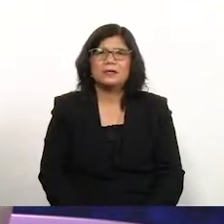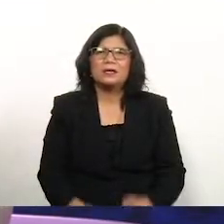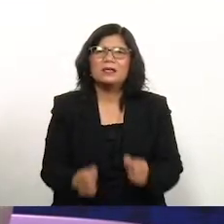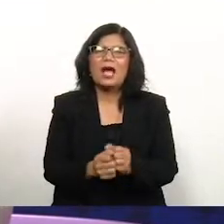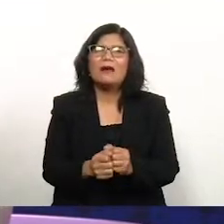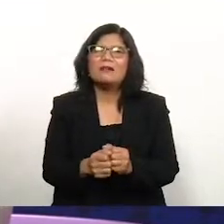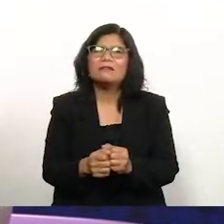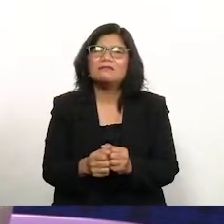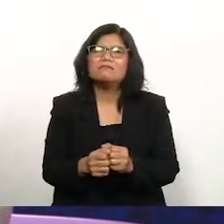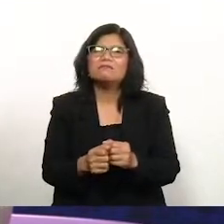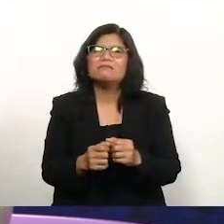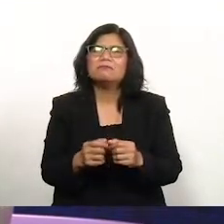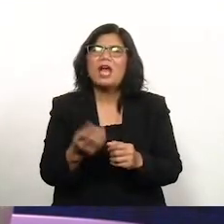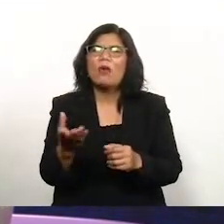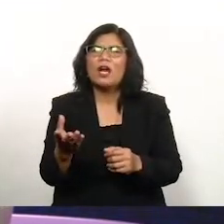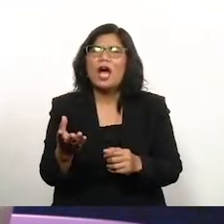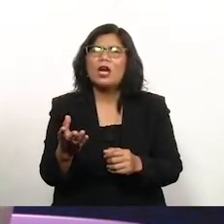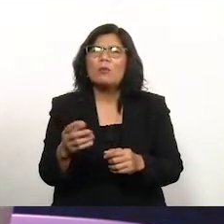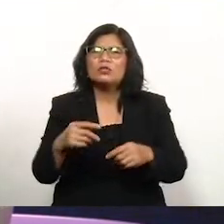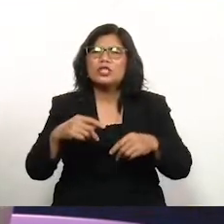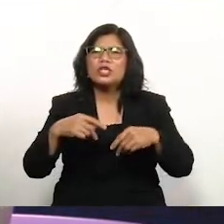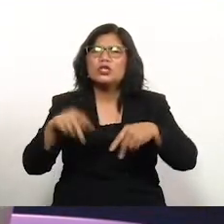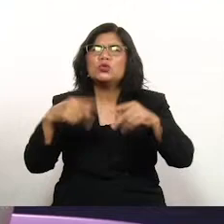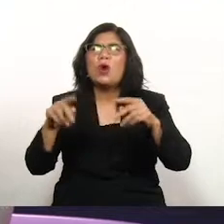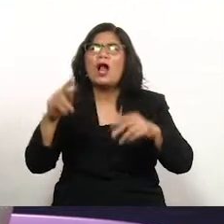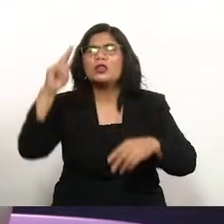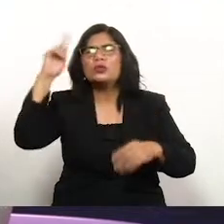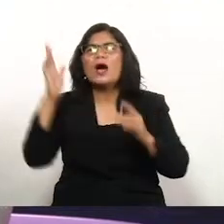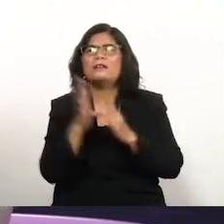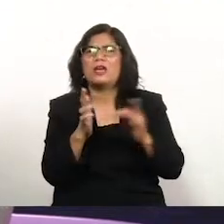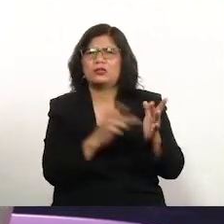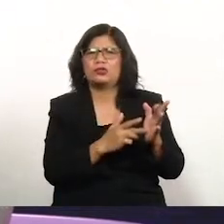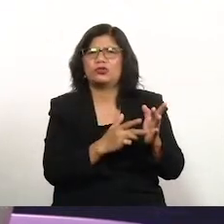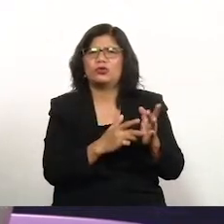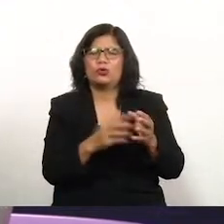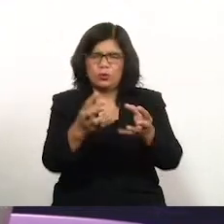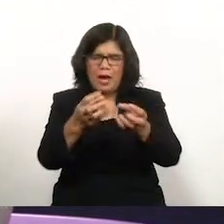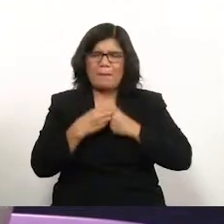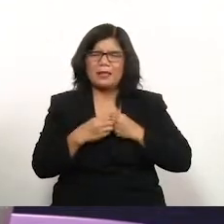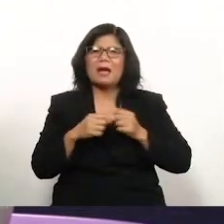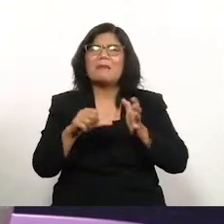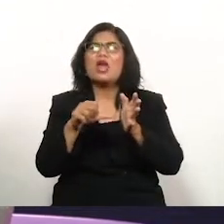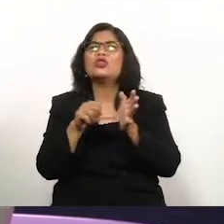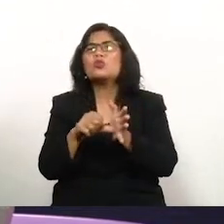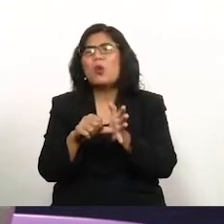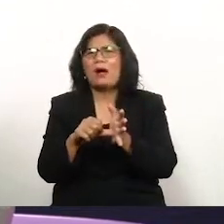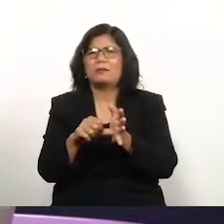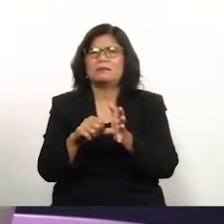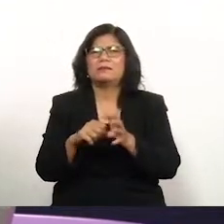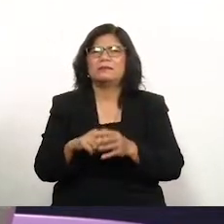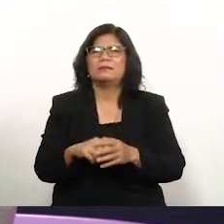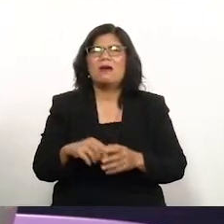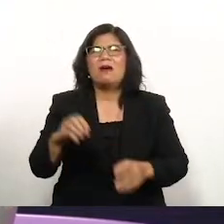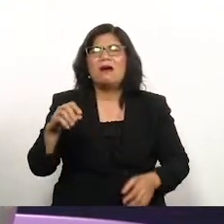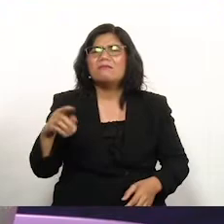Hai dengan penawaran musik jual Tuhan Yesus untuk mendapatkan bantuan tapi mereka udah